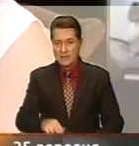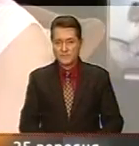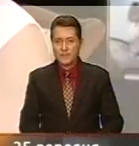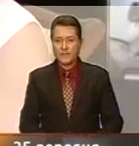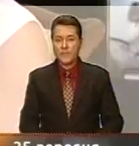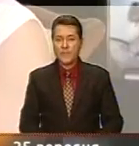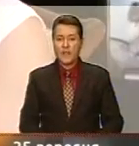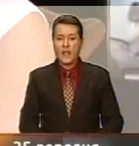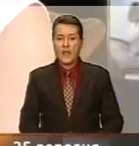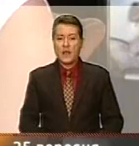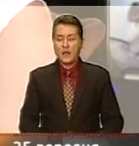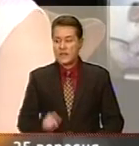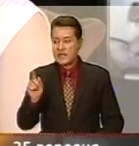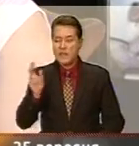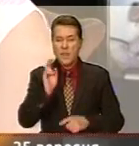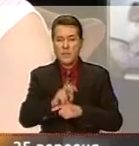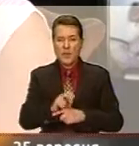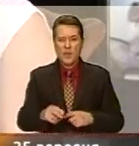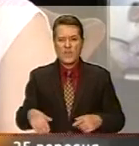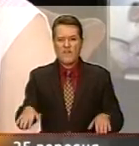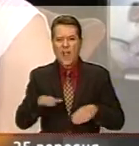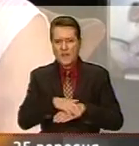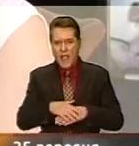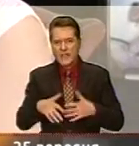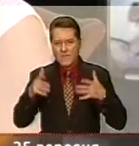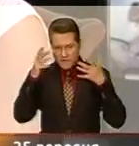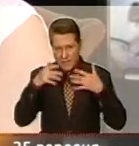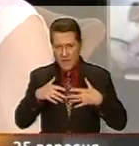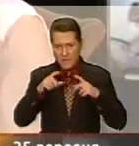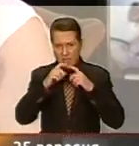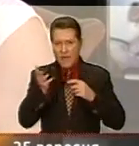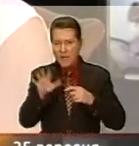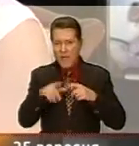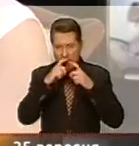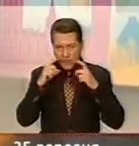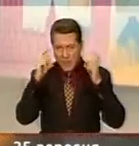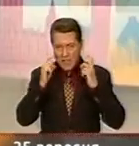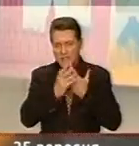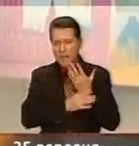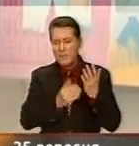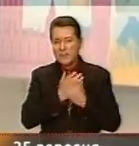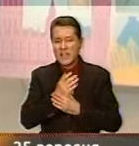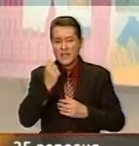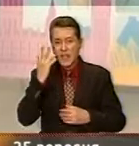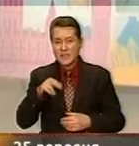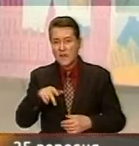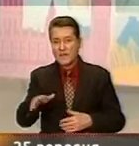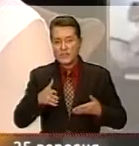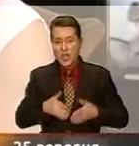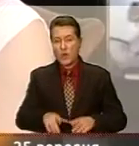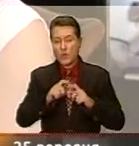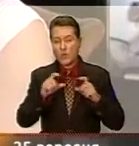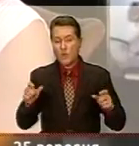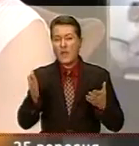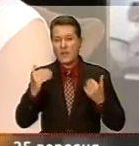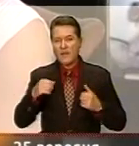приходять чуть ли не в скафандрах, там халат, і ще, не знаю, там 5 масок. Перчатки. Когда я вышла с роддома, я говорю, Женя, говорю,